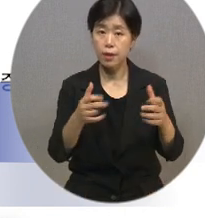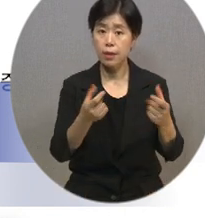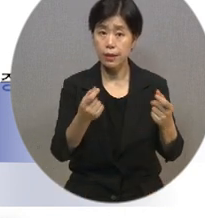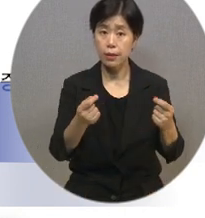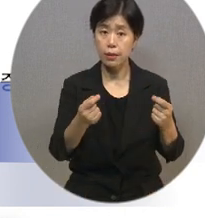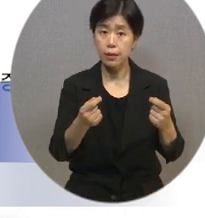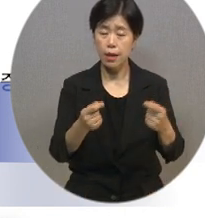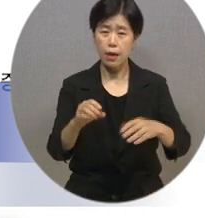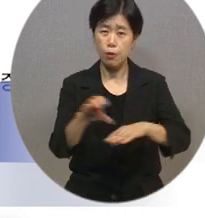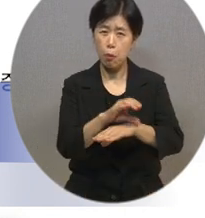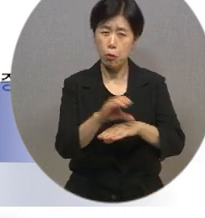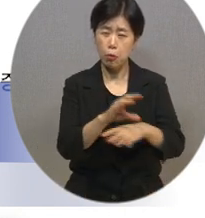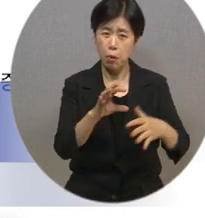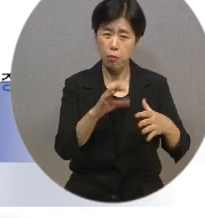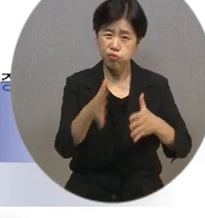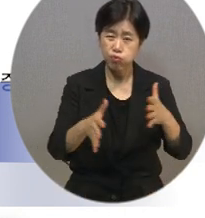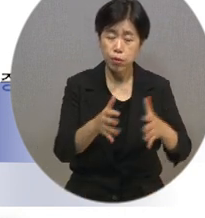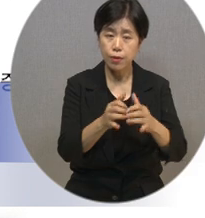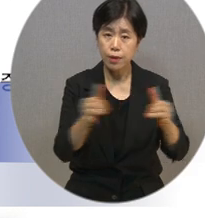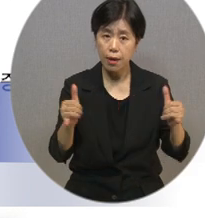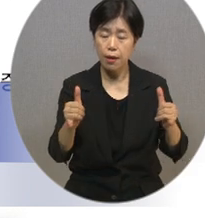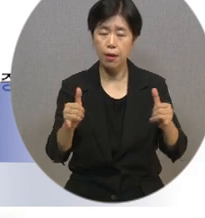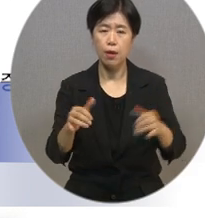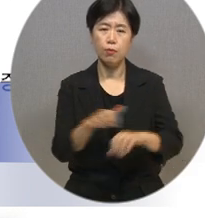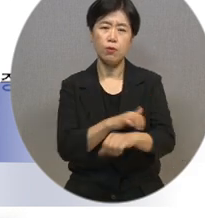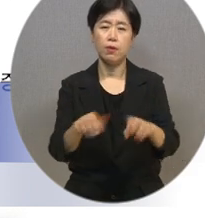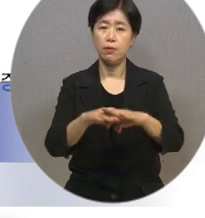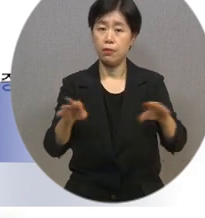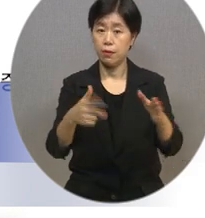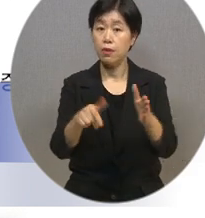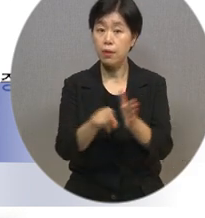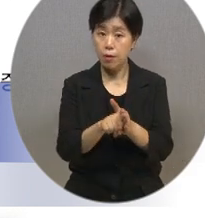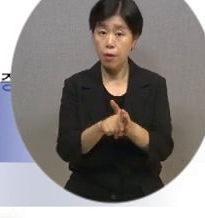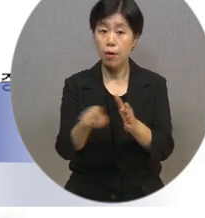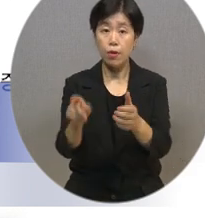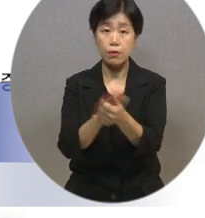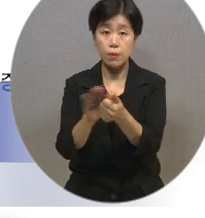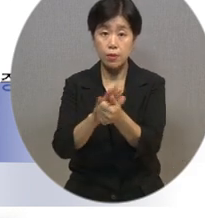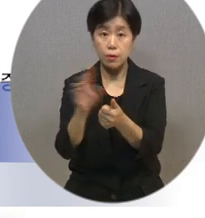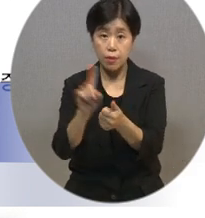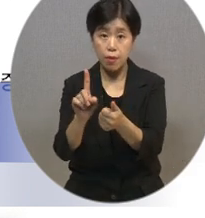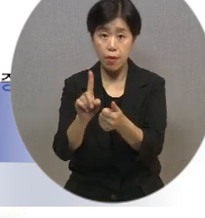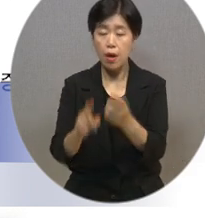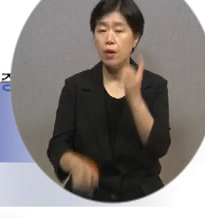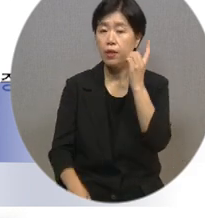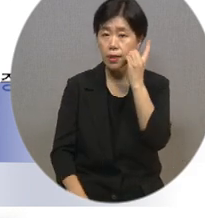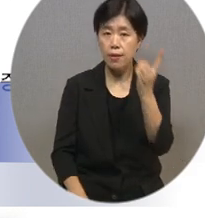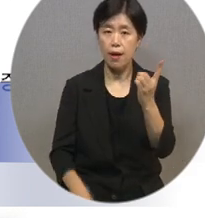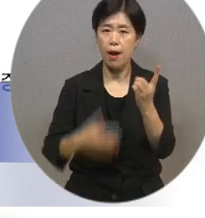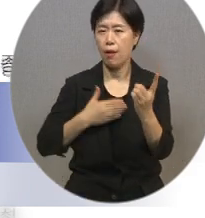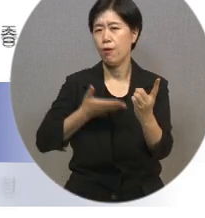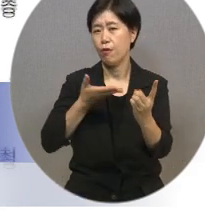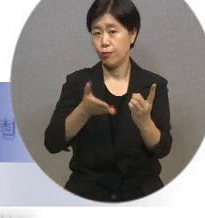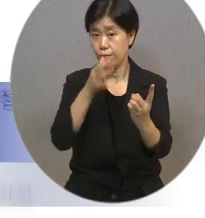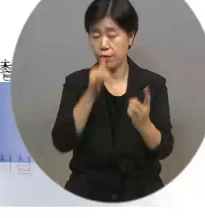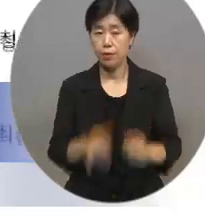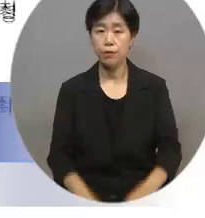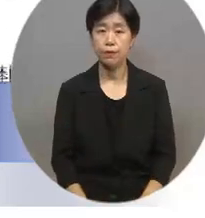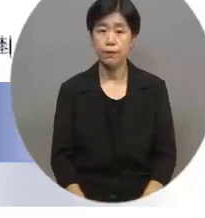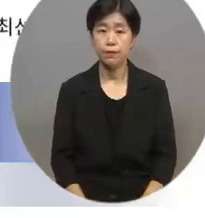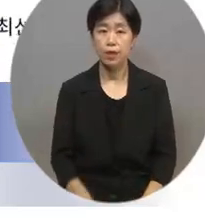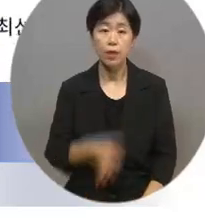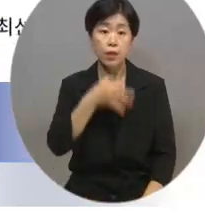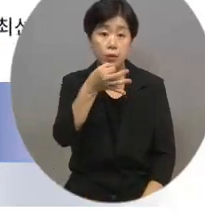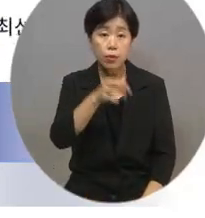취약계층의 불편함을 해소하고자 어 해당 서비스를 모바일 전자 고지를 통해 제공한다고 밝혔습니다